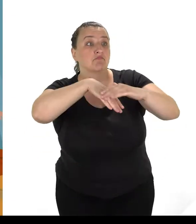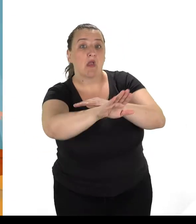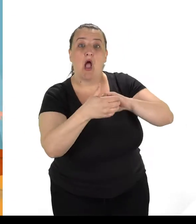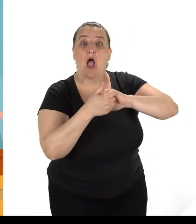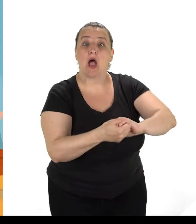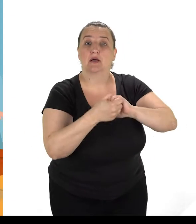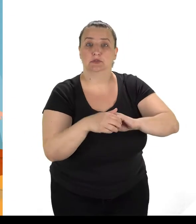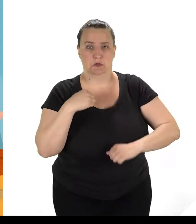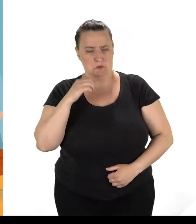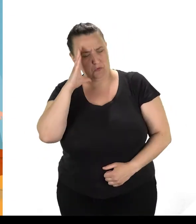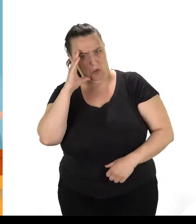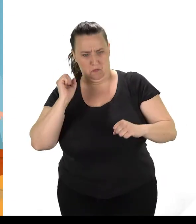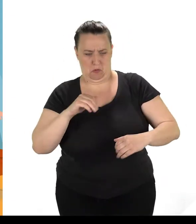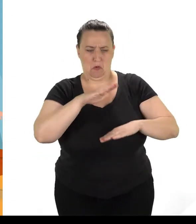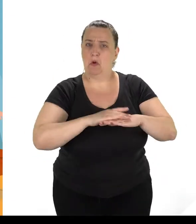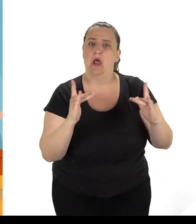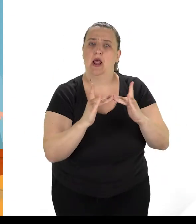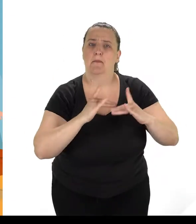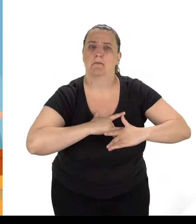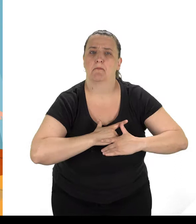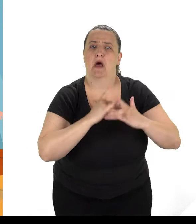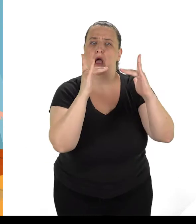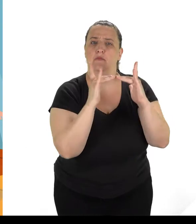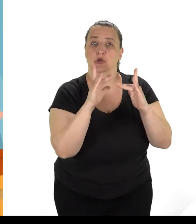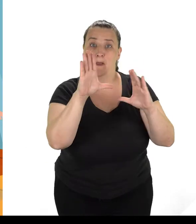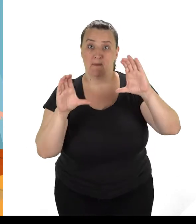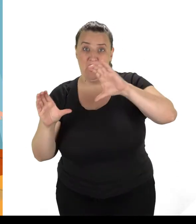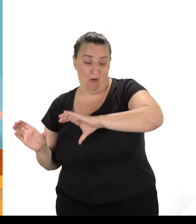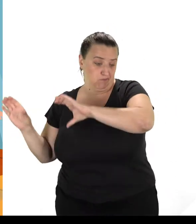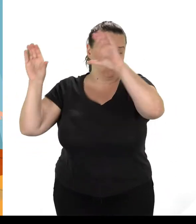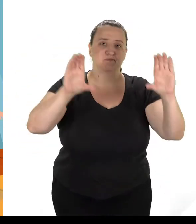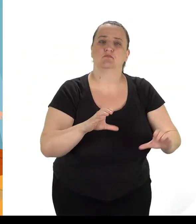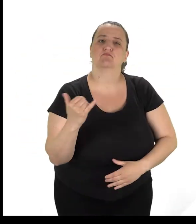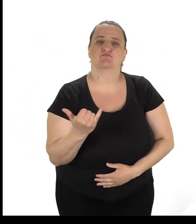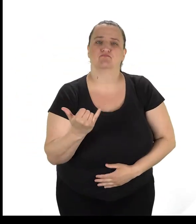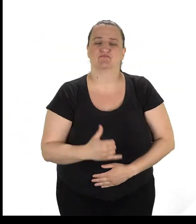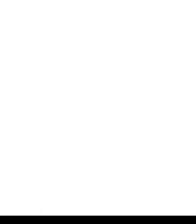Chez des amis, je peux dormir dans un lit parapluie, mais sans matelas surajouté.